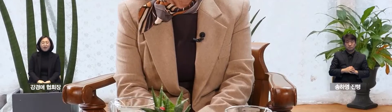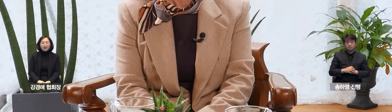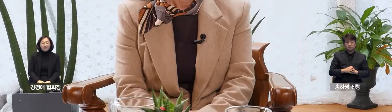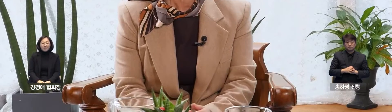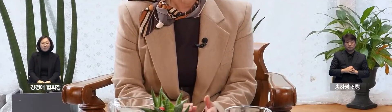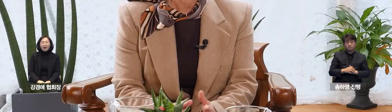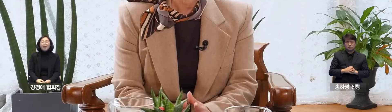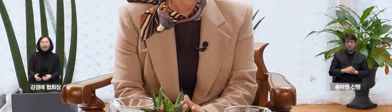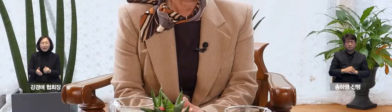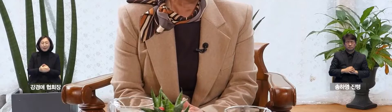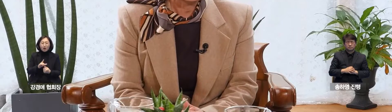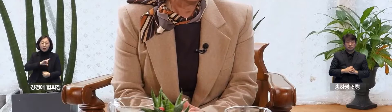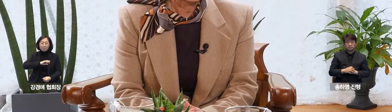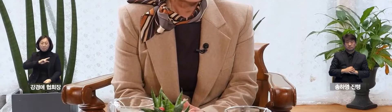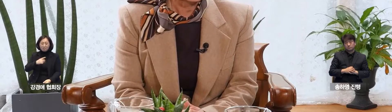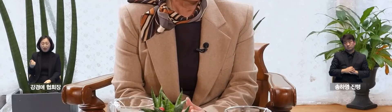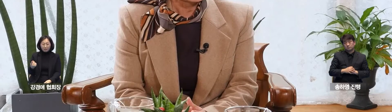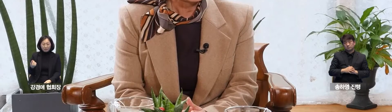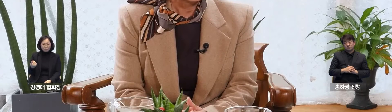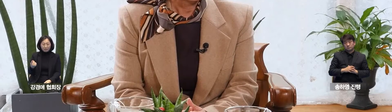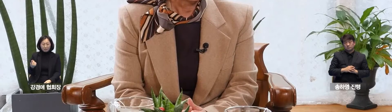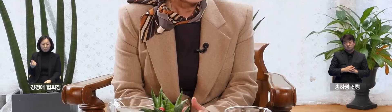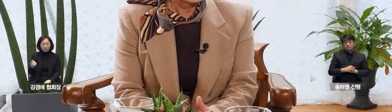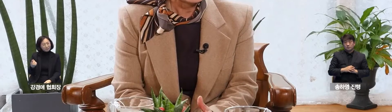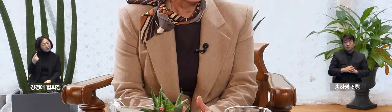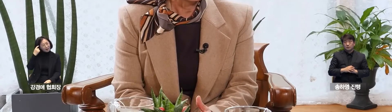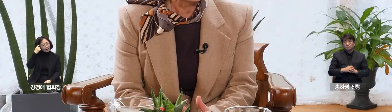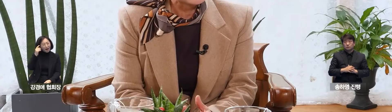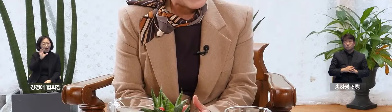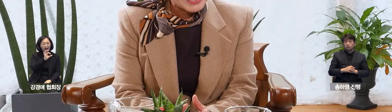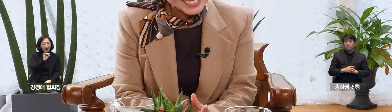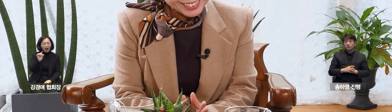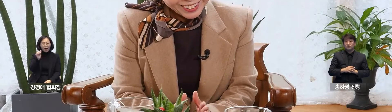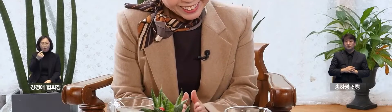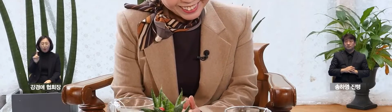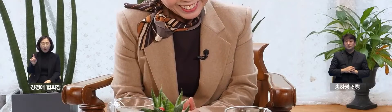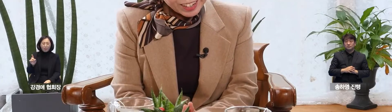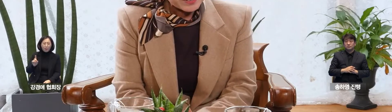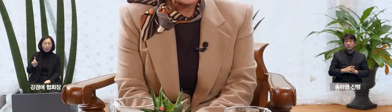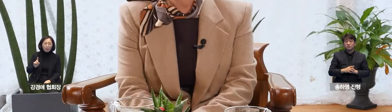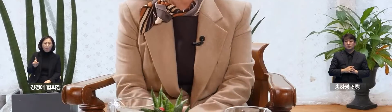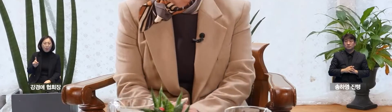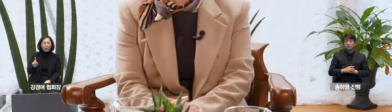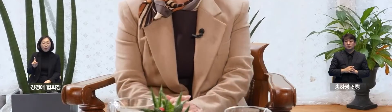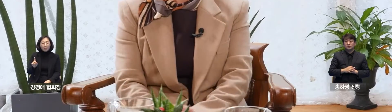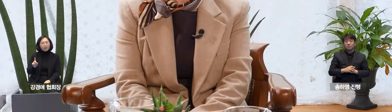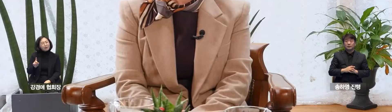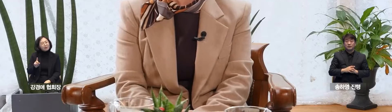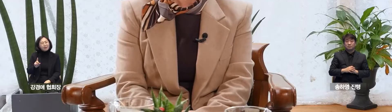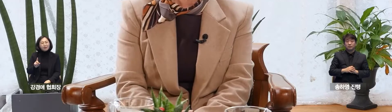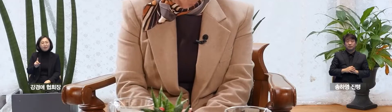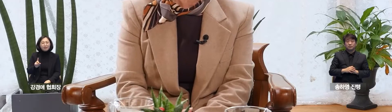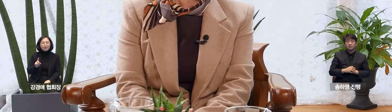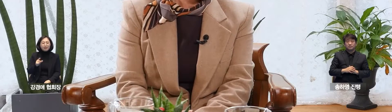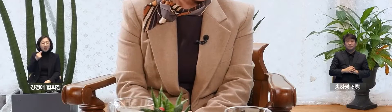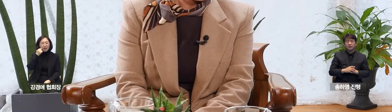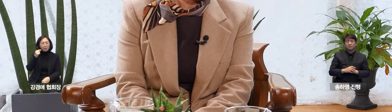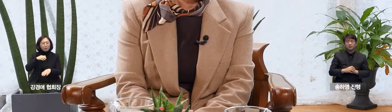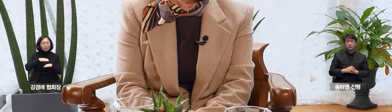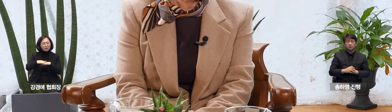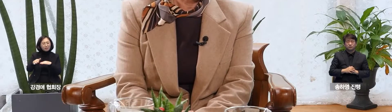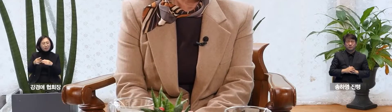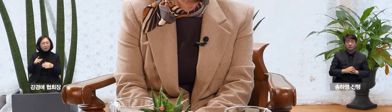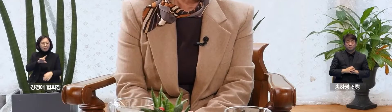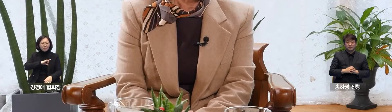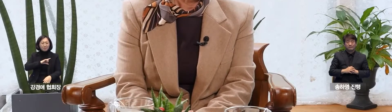그냥 이름 바꿨으면 어떻겠느냐 아화 뭐 야화 이화 막 이렇게 어렵다 혹은 일본식 이름